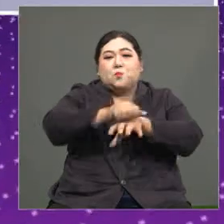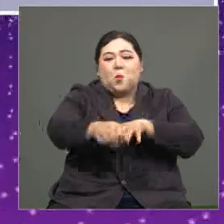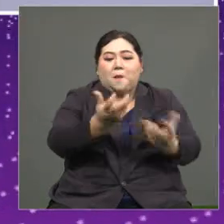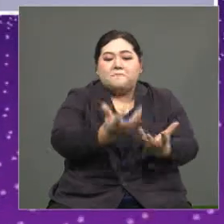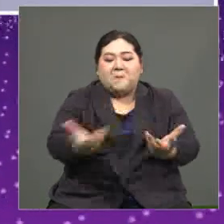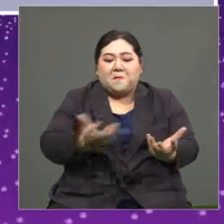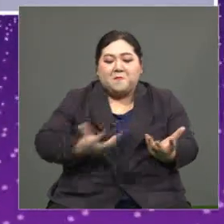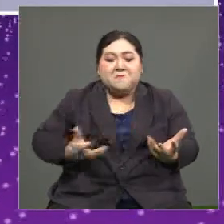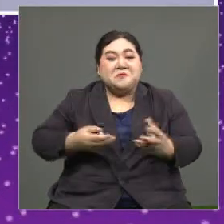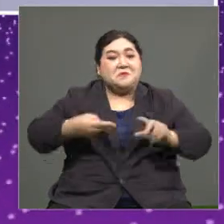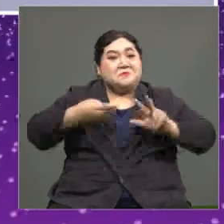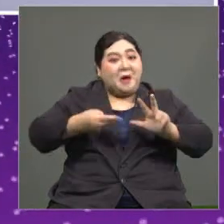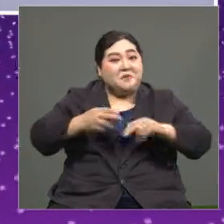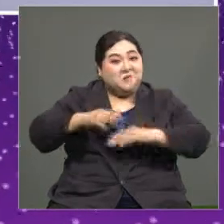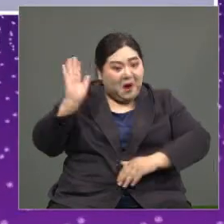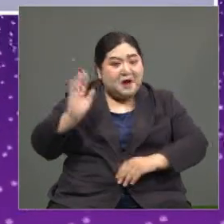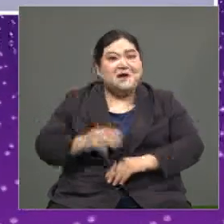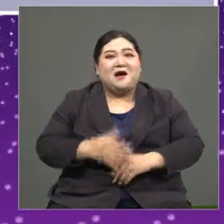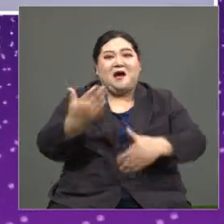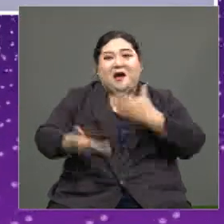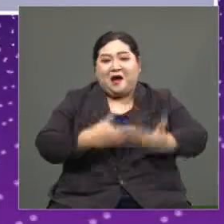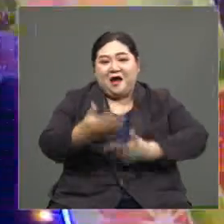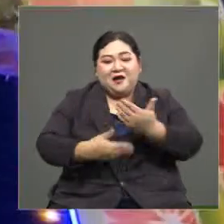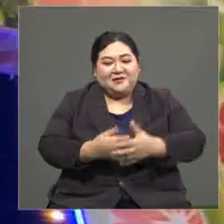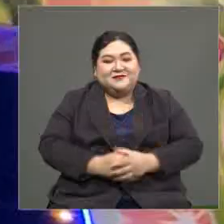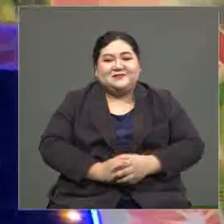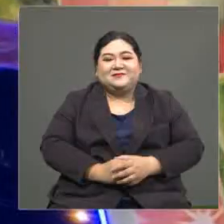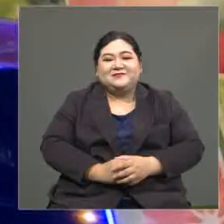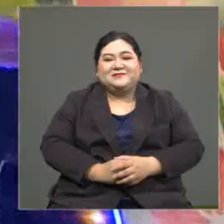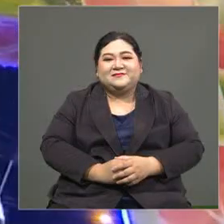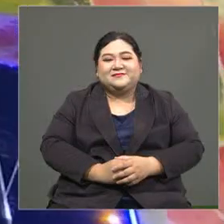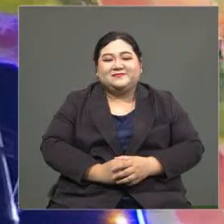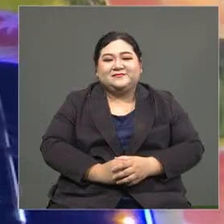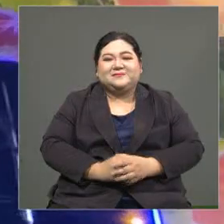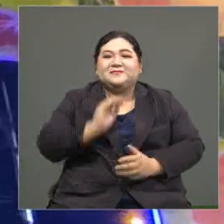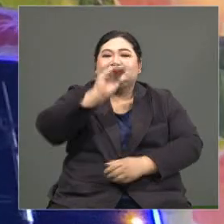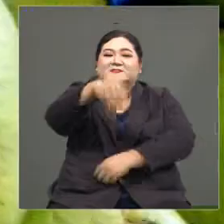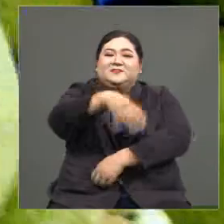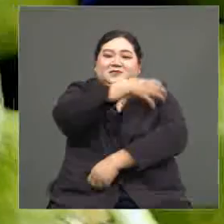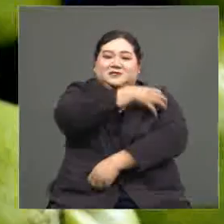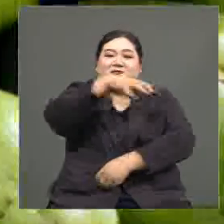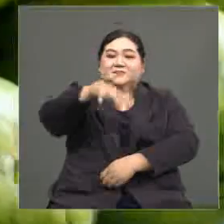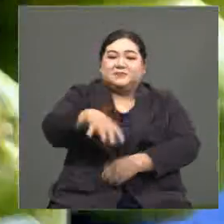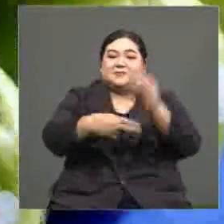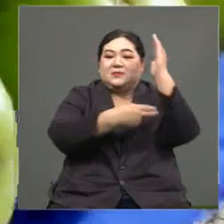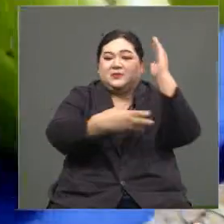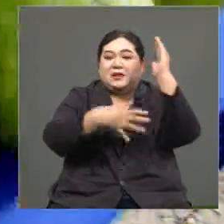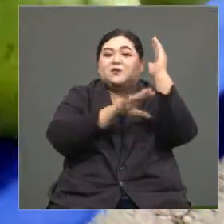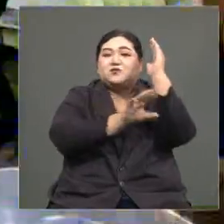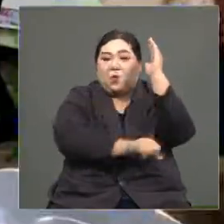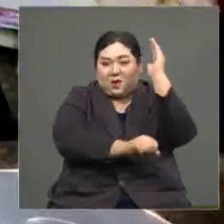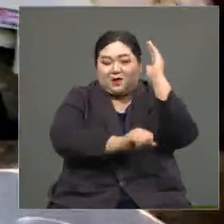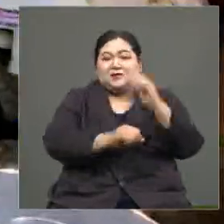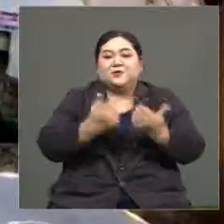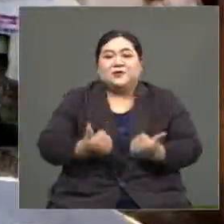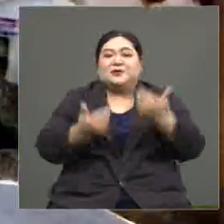30,000ลูกตลอดทั้งงานเลยนะคะที่บริเวณพื้นที่ข้างสำนักงานเทศบาลเมืองควนลังอำเภอหาดใหญ่จังหวัดสงขลา